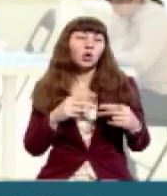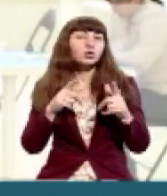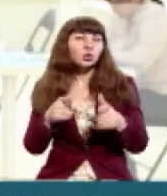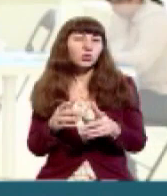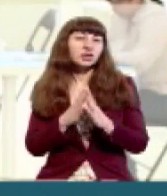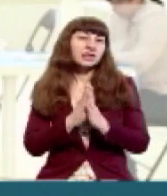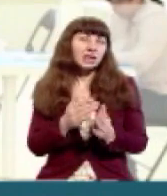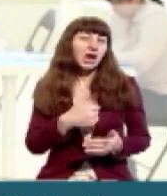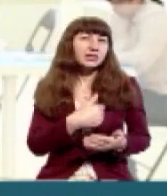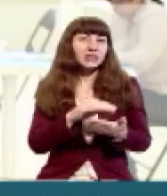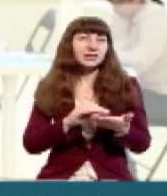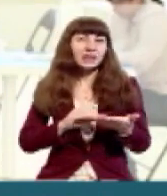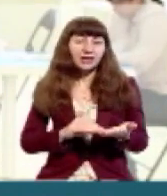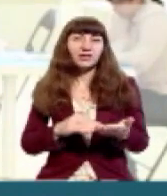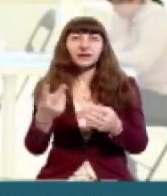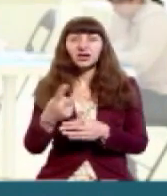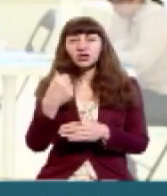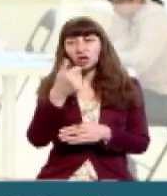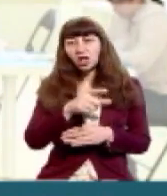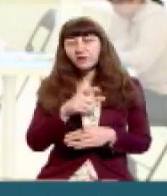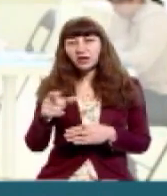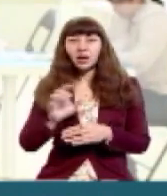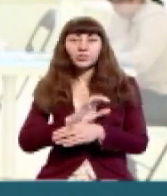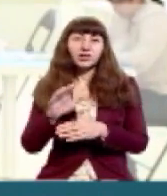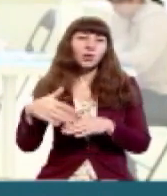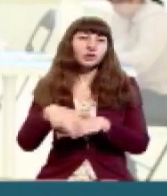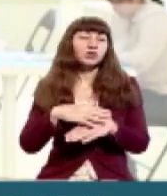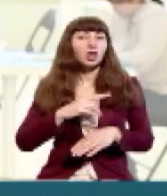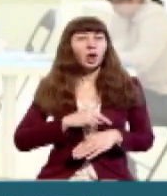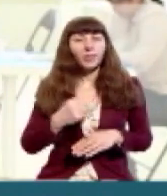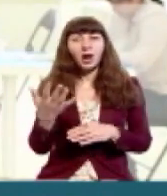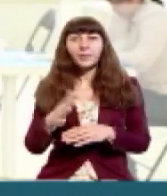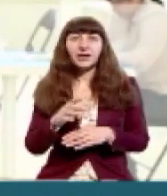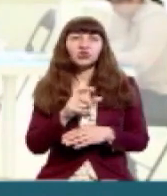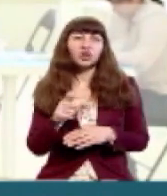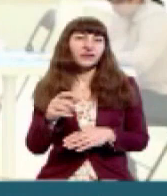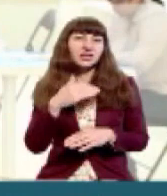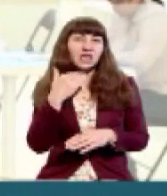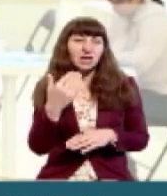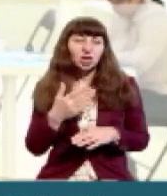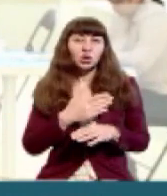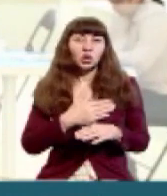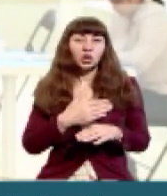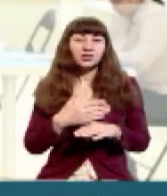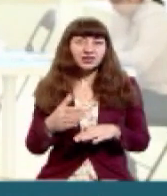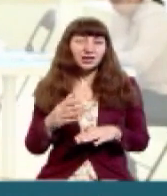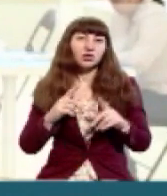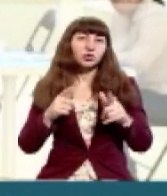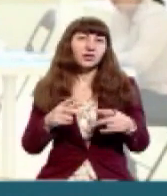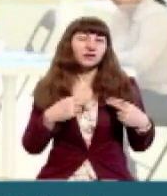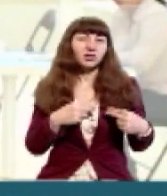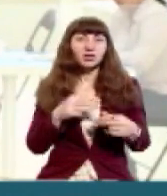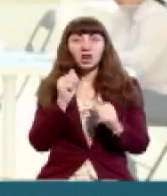адам тұрақты жұмыспен қамтылды. 2 адам қоғамдық жұмыстарға жіберілді, ал 5-еуі жұмысқа орналасудан бас тартты. Сондай-ақ